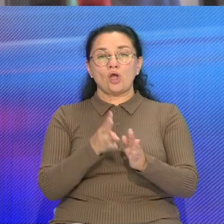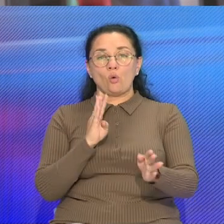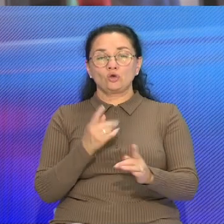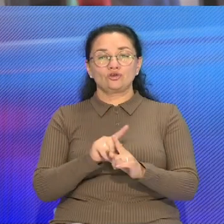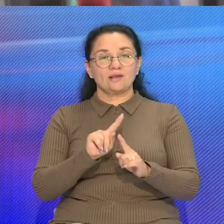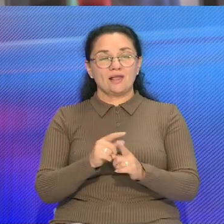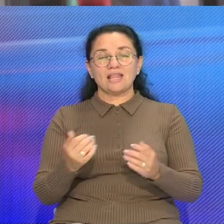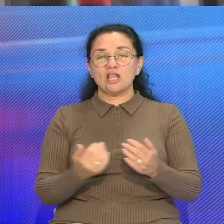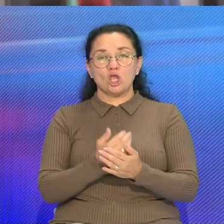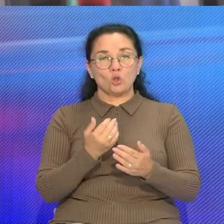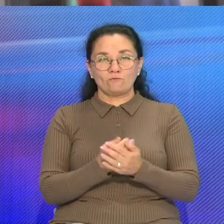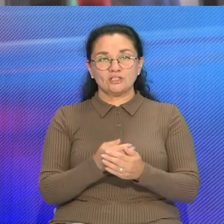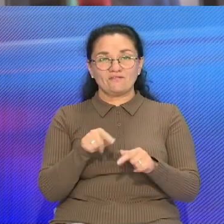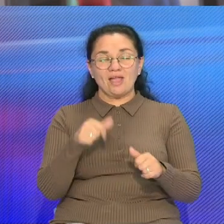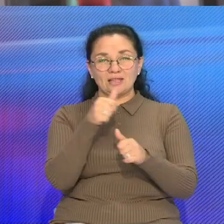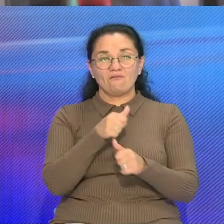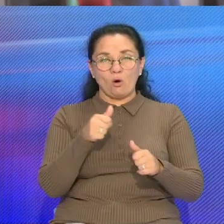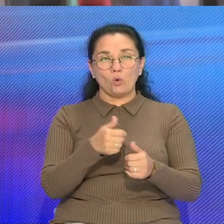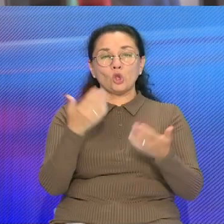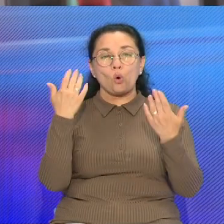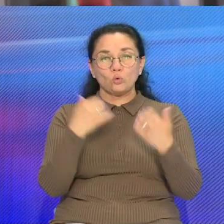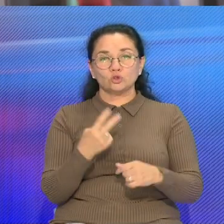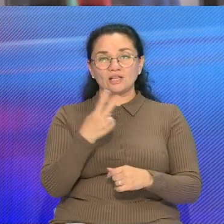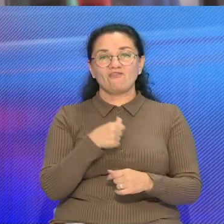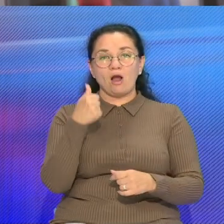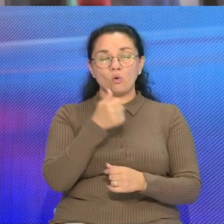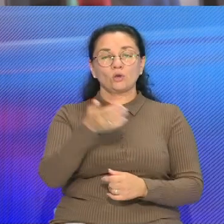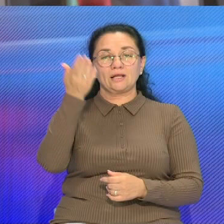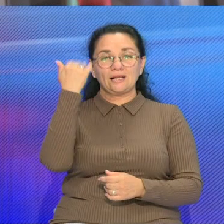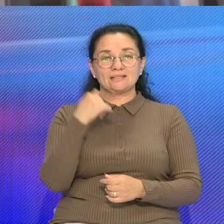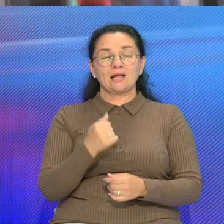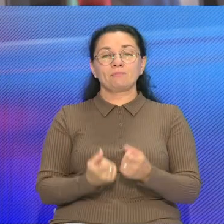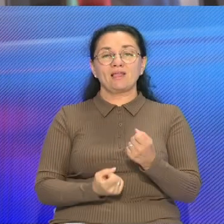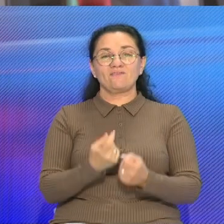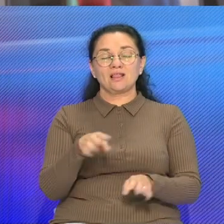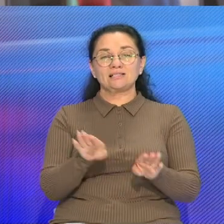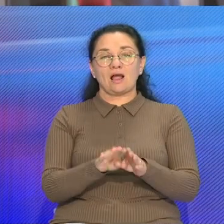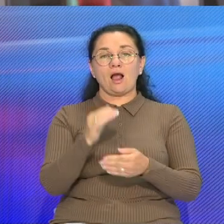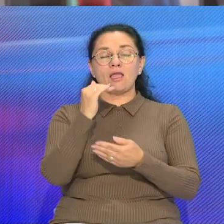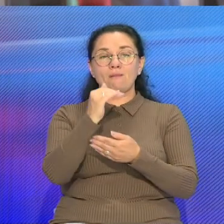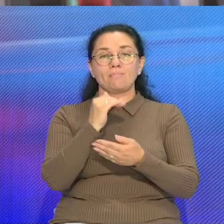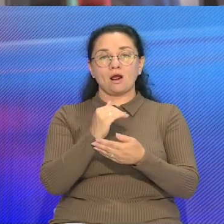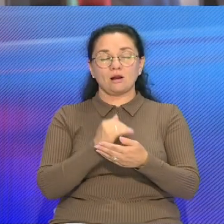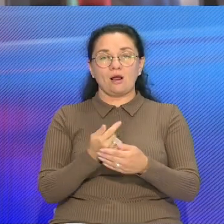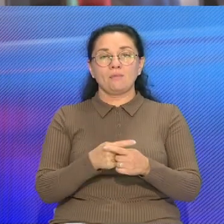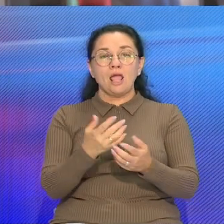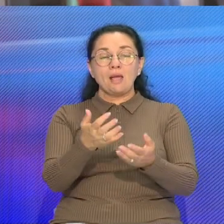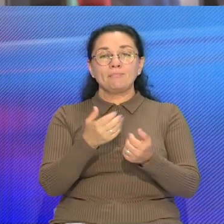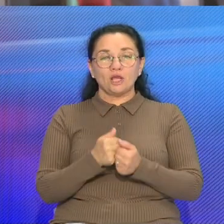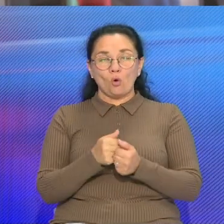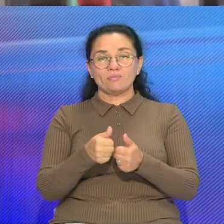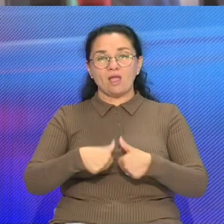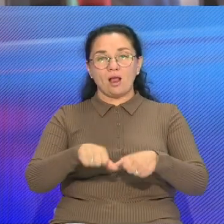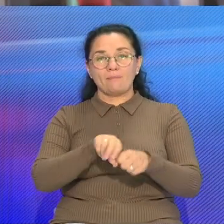Уже два года мы создали так называемую программу, которая называется «Приемная комиссия под ключ».